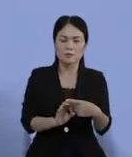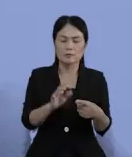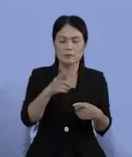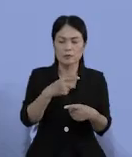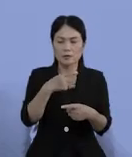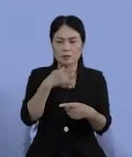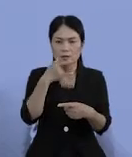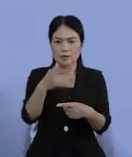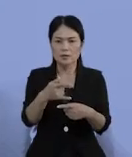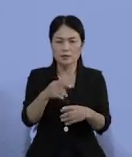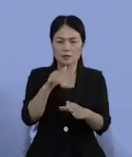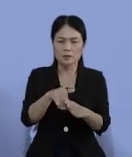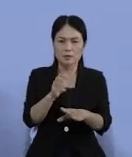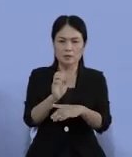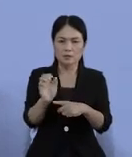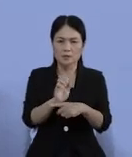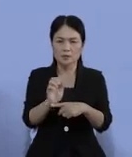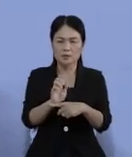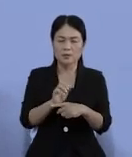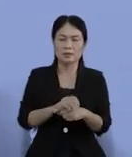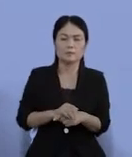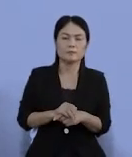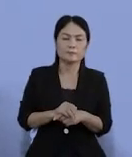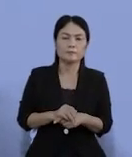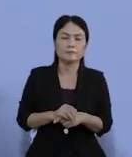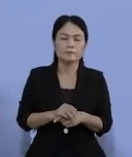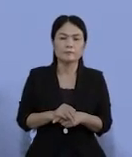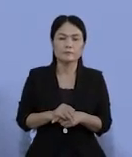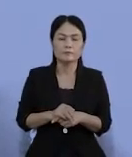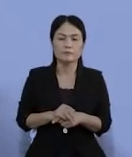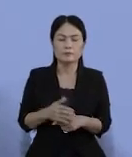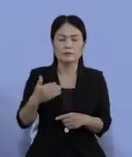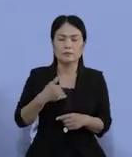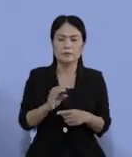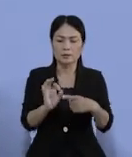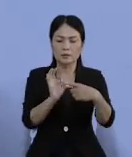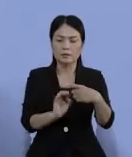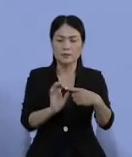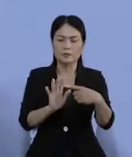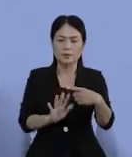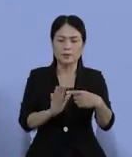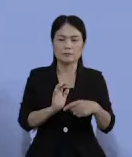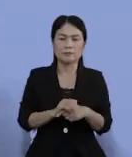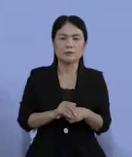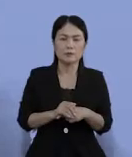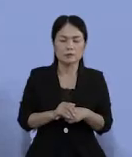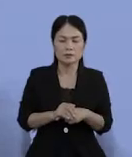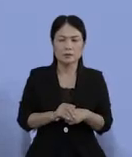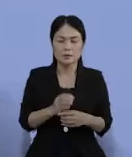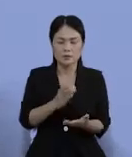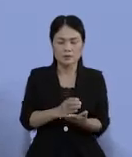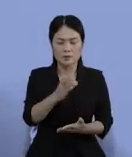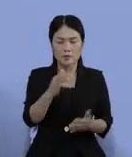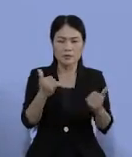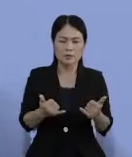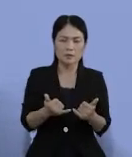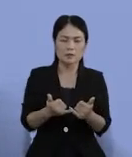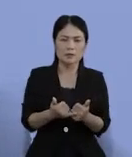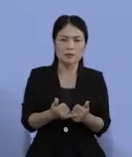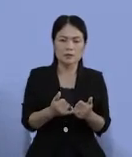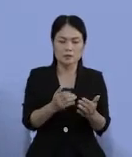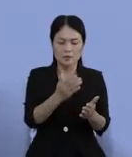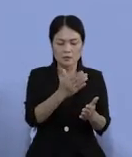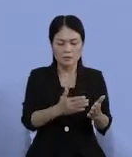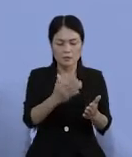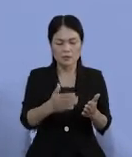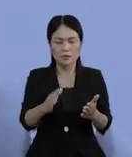rạp nếu không có thiên chẩm nào. Chà, chắc đời xa miên phía bánh pram rồi chân này cầm bông tức ní nè cụ bàn bàn